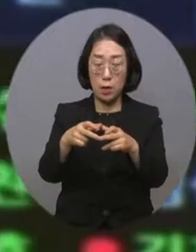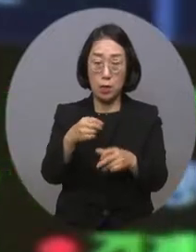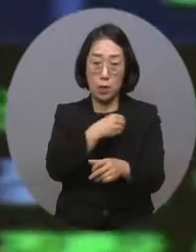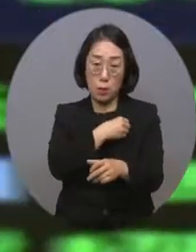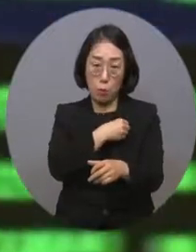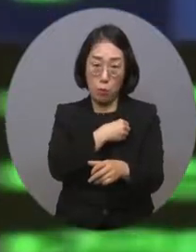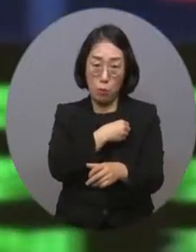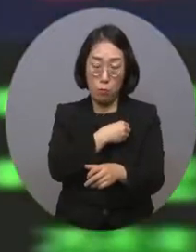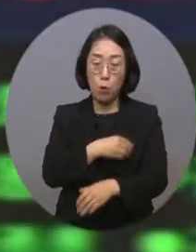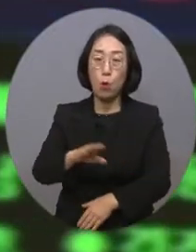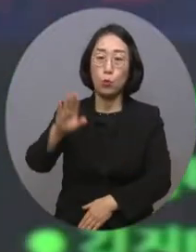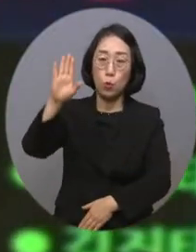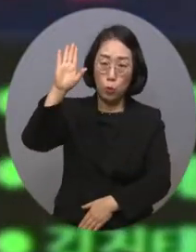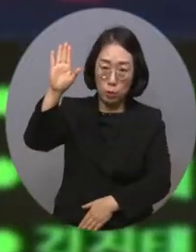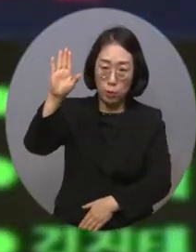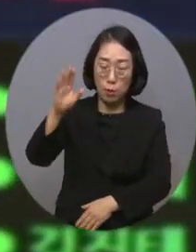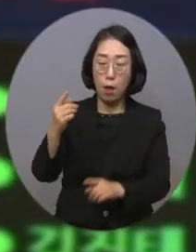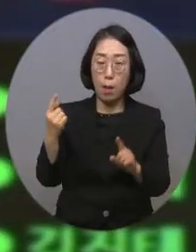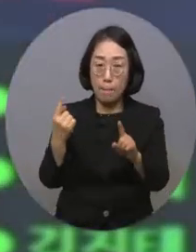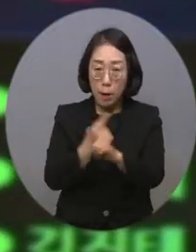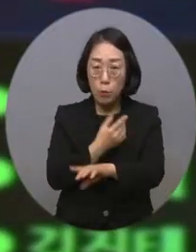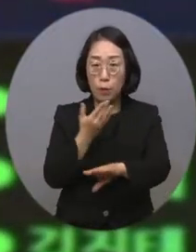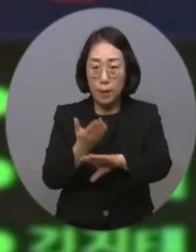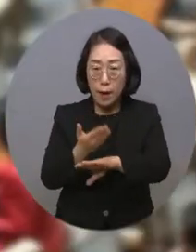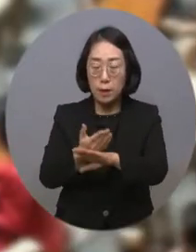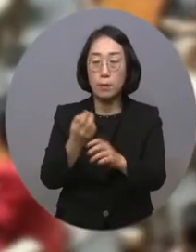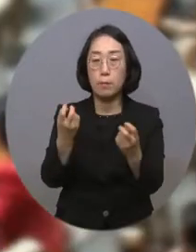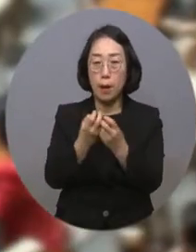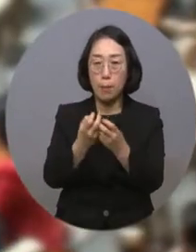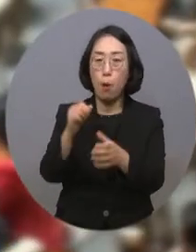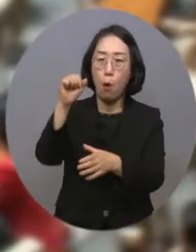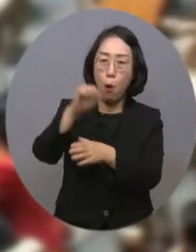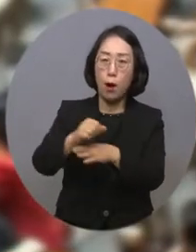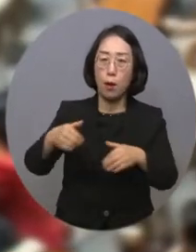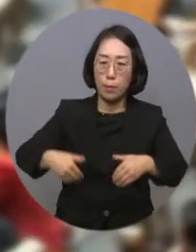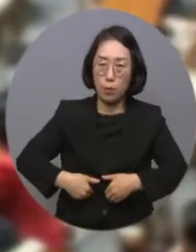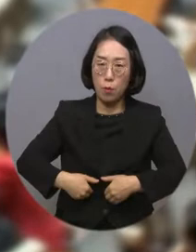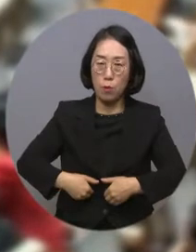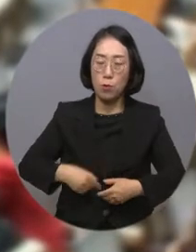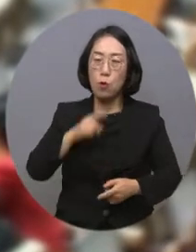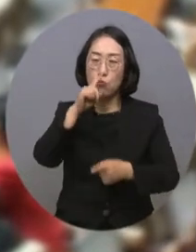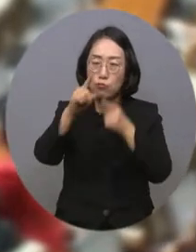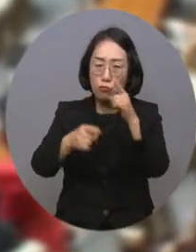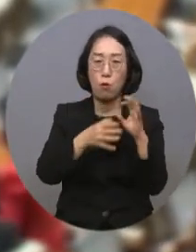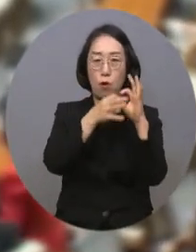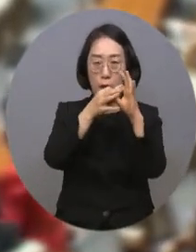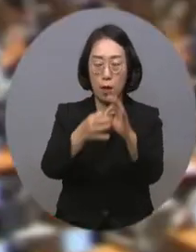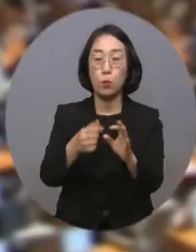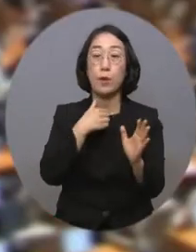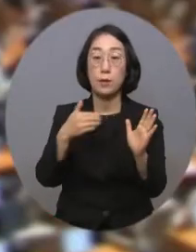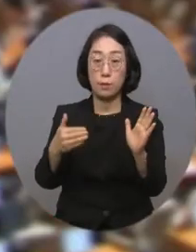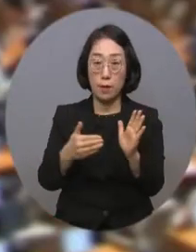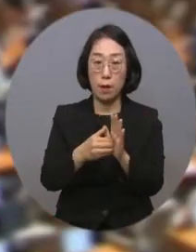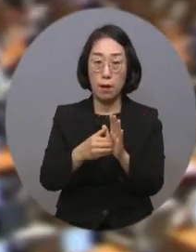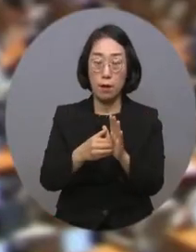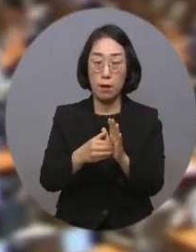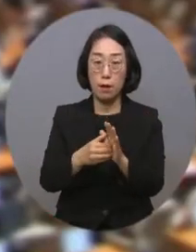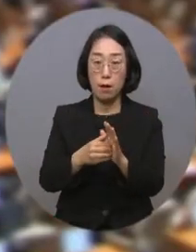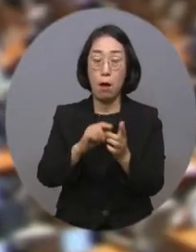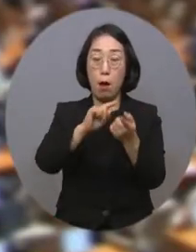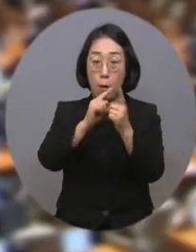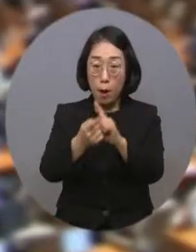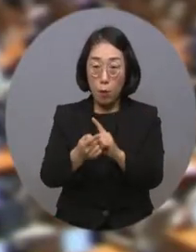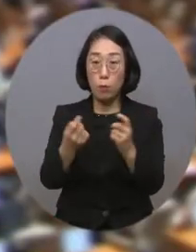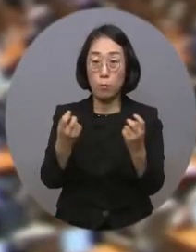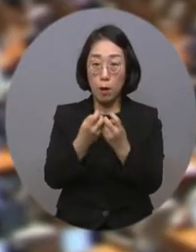아닌 거수표결이나 다른 의사표시 방식을 허용해야 한다는 지적이 계속되어 왔습니다. 대체 의사표시